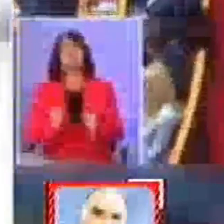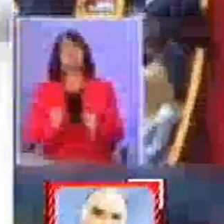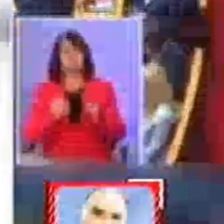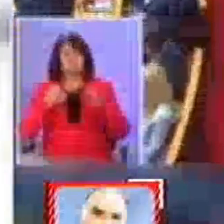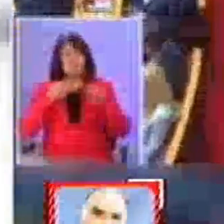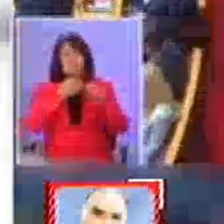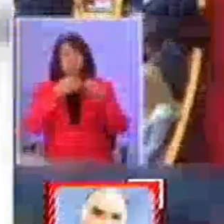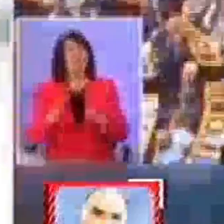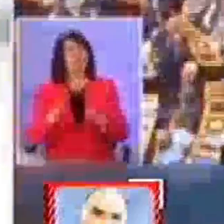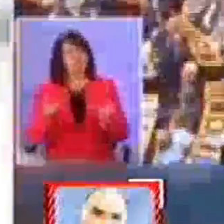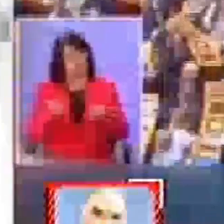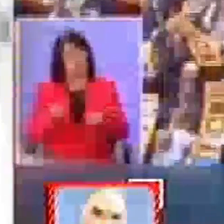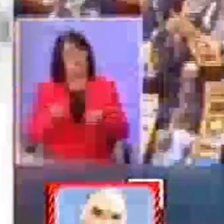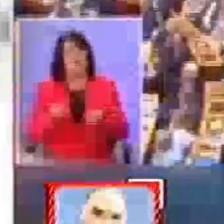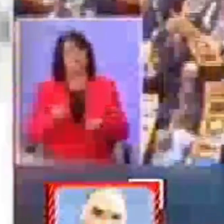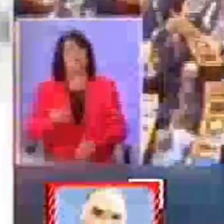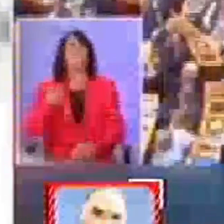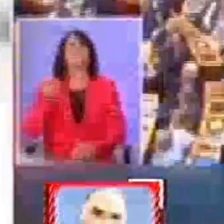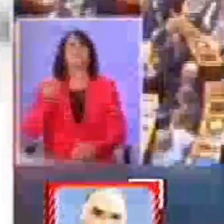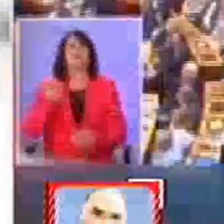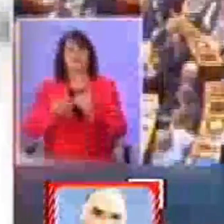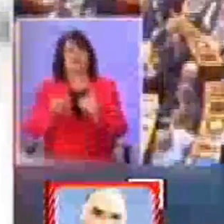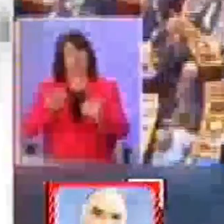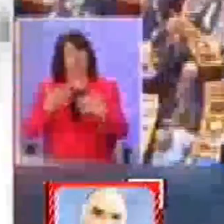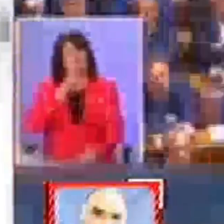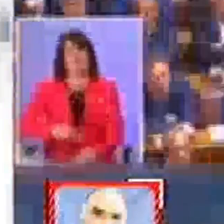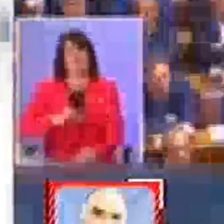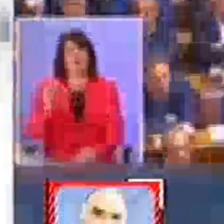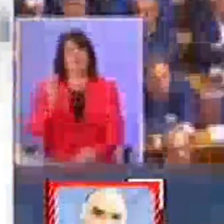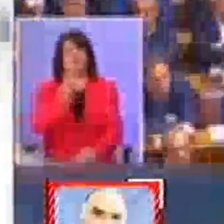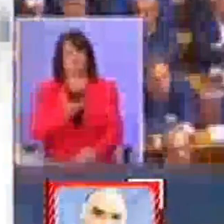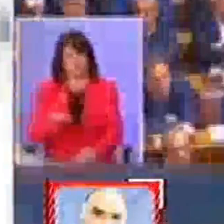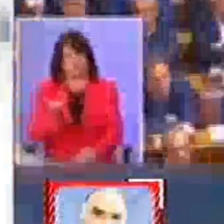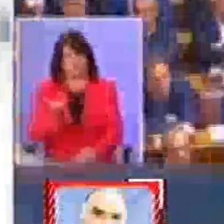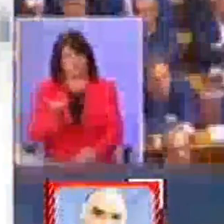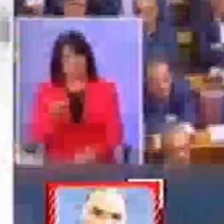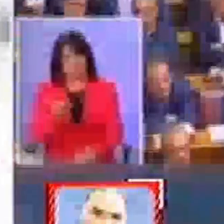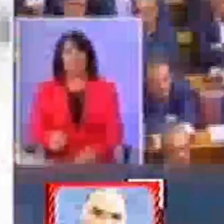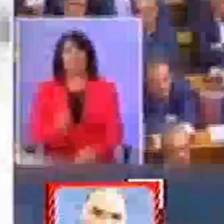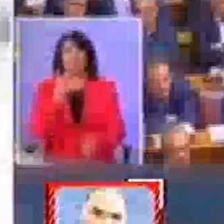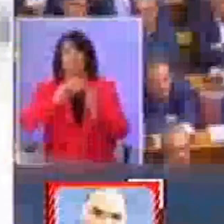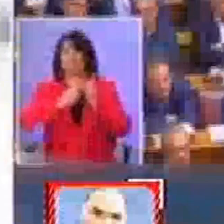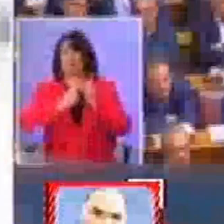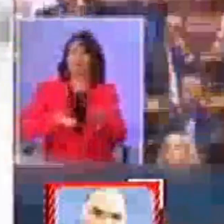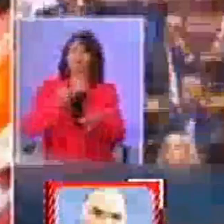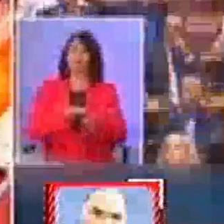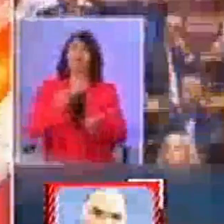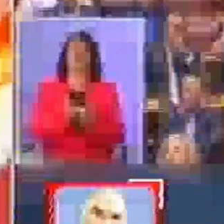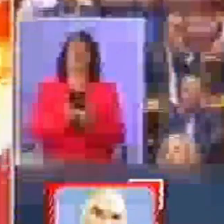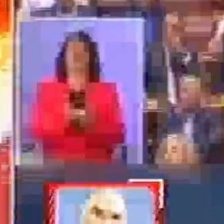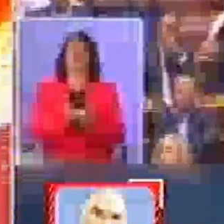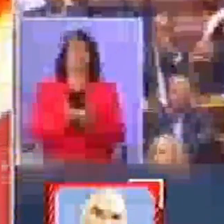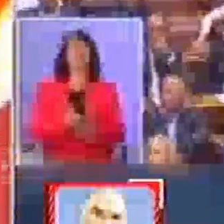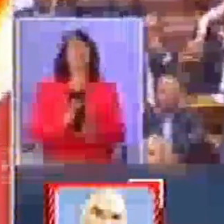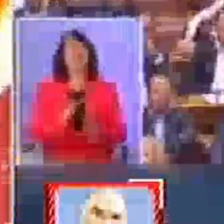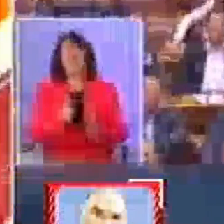λαό και οι βουλευτές αυτοί που μας φεύγουν δεν παίρνουν ούτε τη δική τους ψήφο. Οπότε δεν έχετε κάποιο λόγο εσείς αυτή τη στιγμή να ανησυχείτε, τουλάχιστον